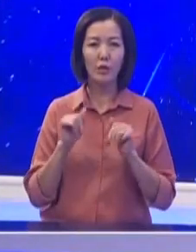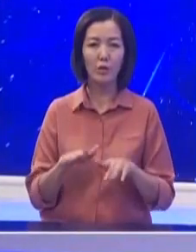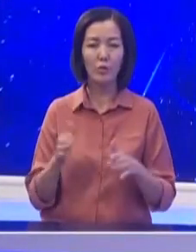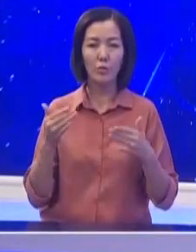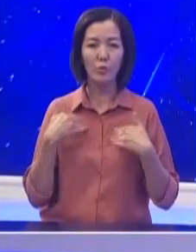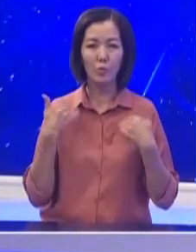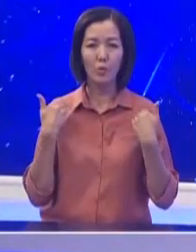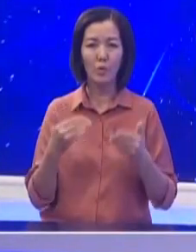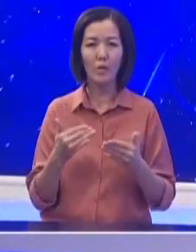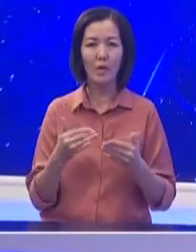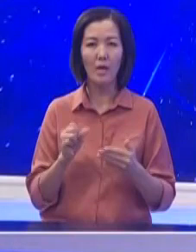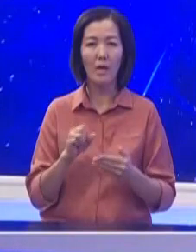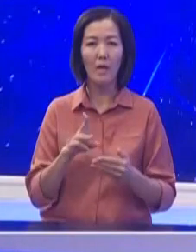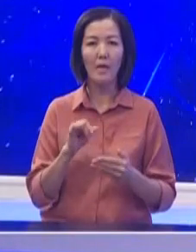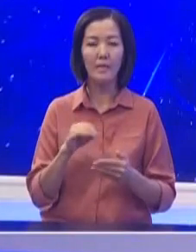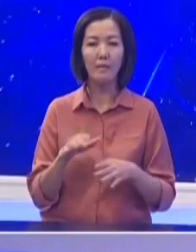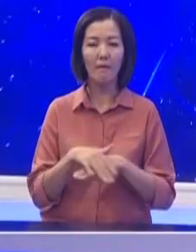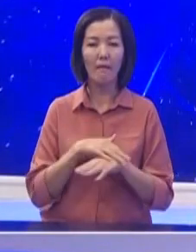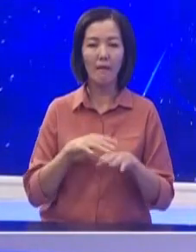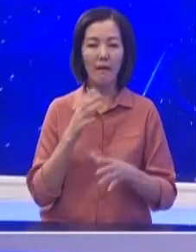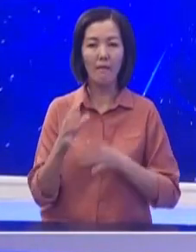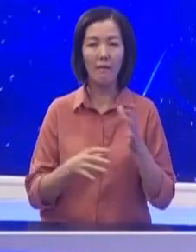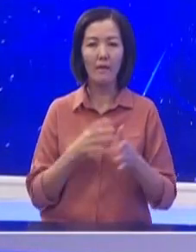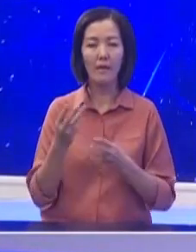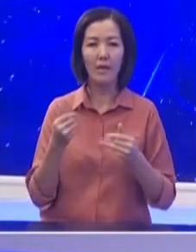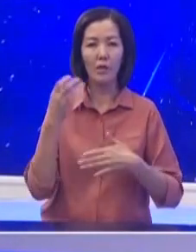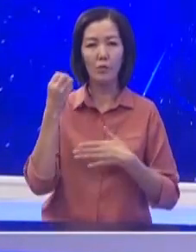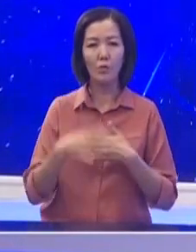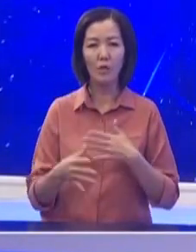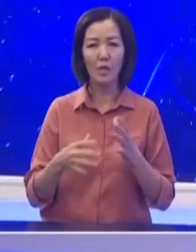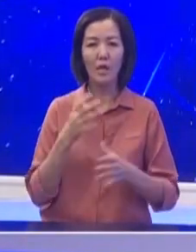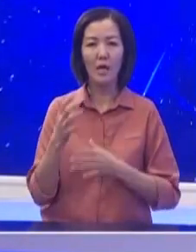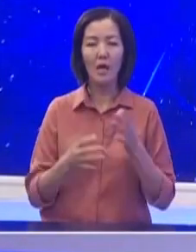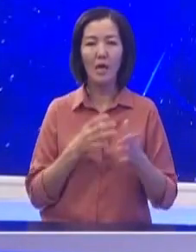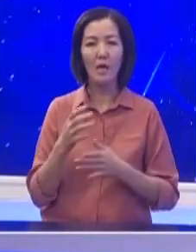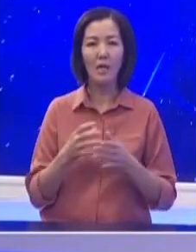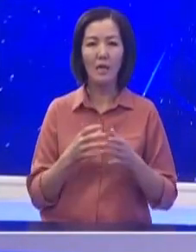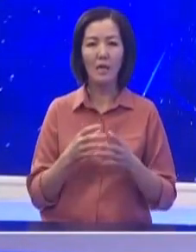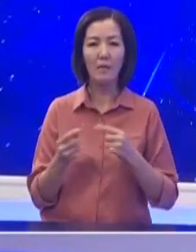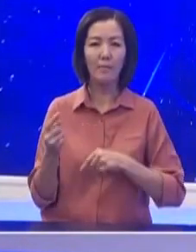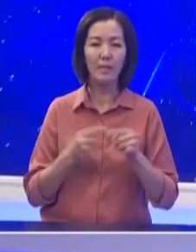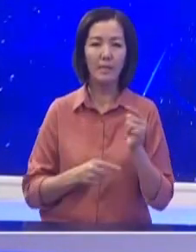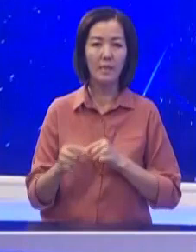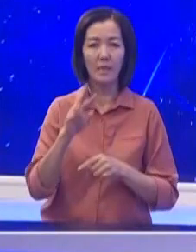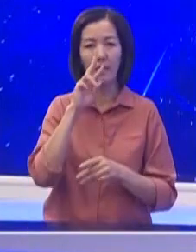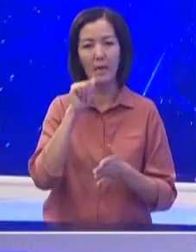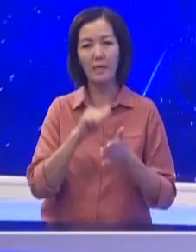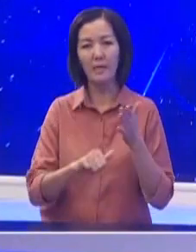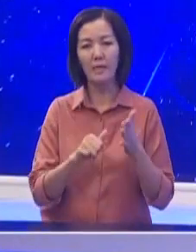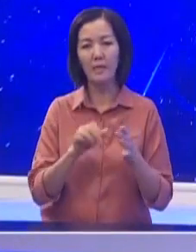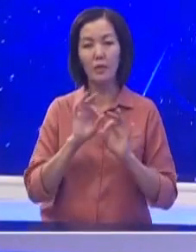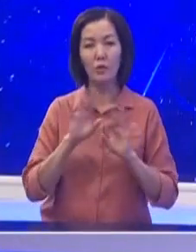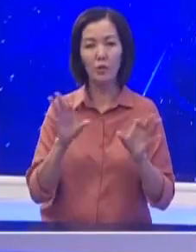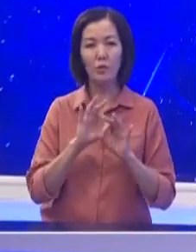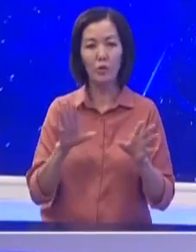жолы. Жетісулық кәсіпкерлерге Астана халықаралық қаржы орталығы мен халықаралық төрелік орталығы бизнестегі олқылықтар мен қателіктерді